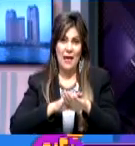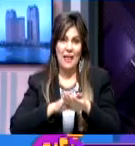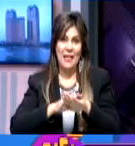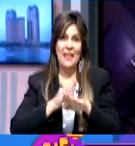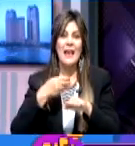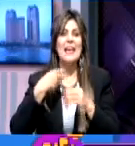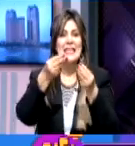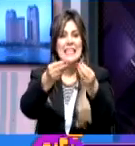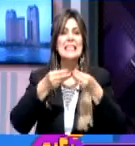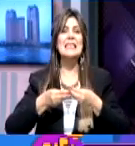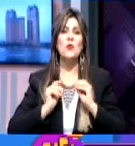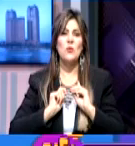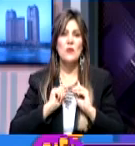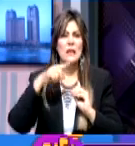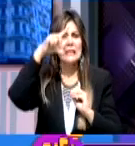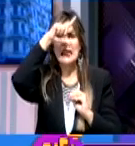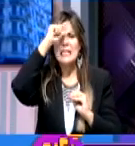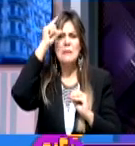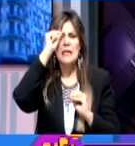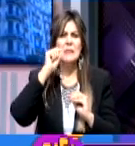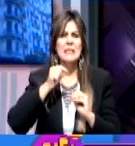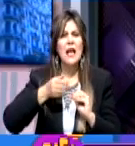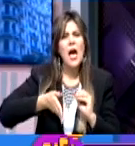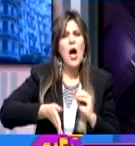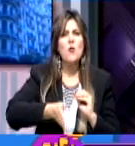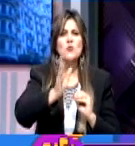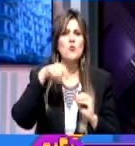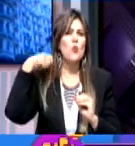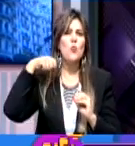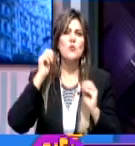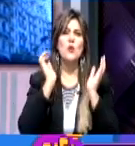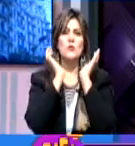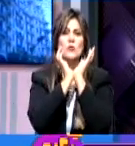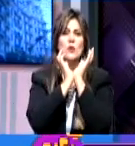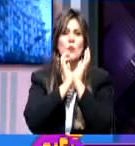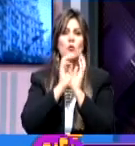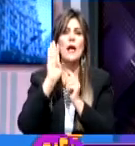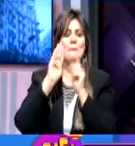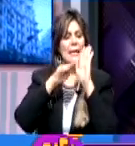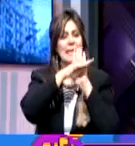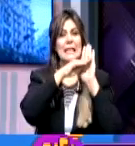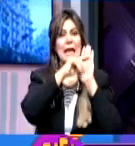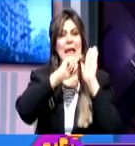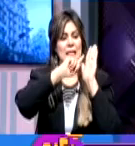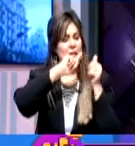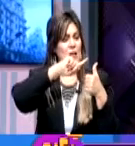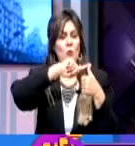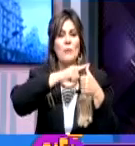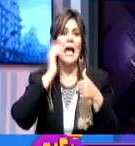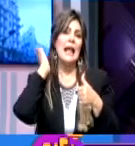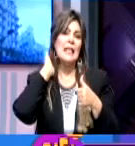ايوه مجهود. يبقى انا وكاني التحول الرقمي ده منحه الهيه من ربنا سبحانه